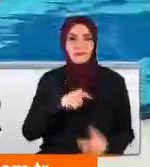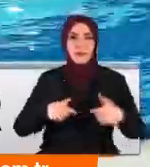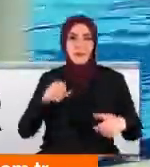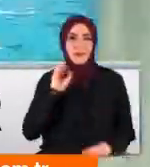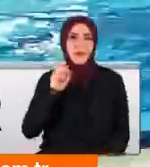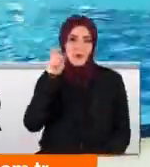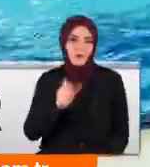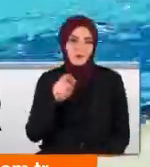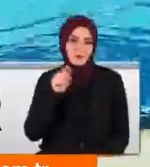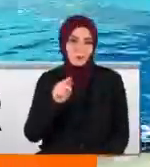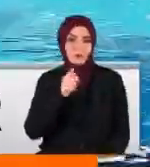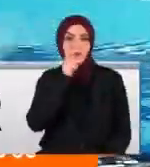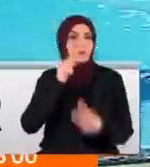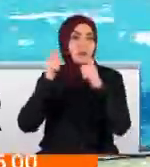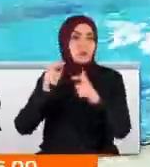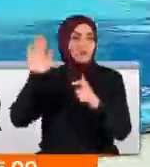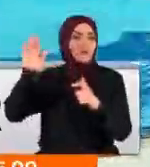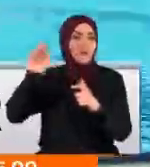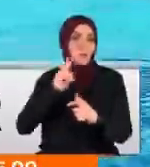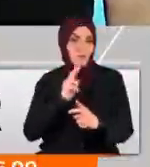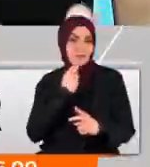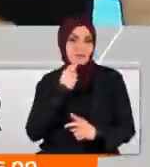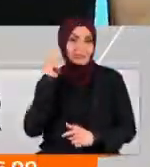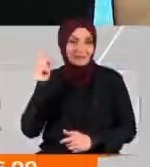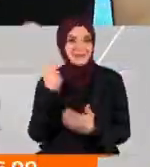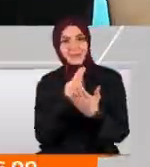kalan kızının yaptığı resimlerin bile değiştiğini söylüyor.